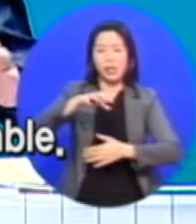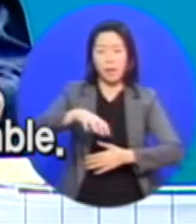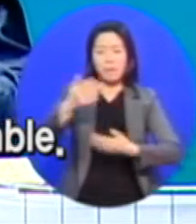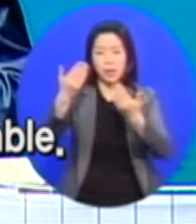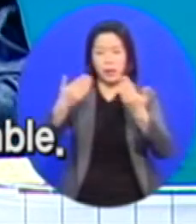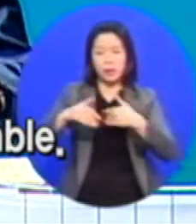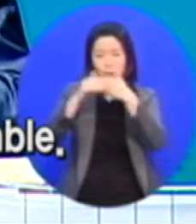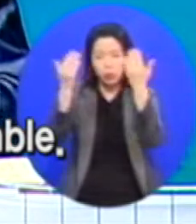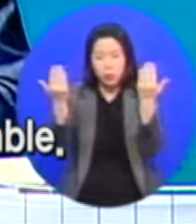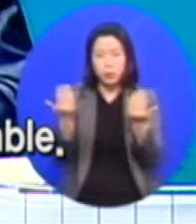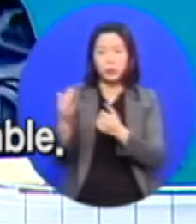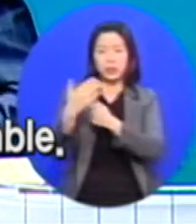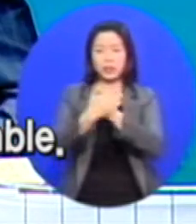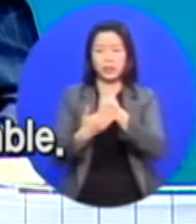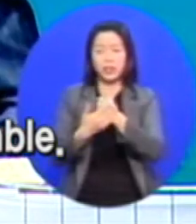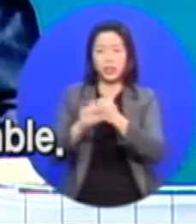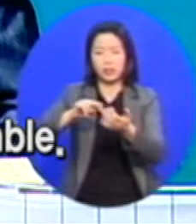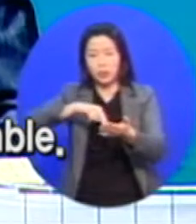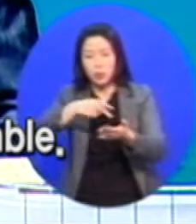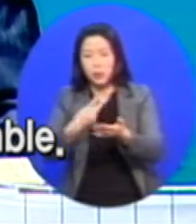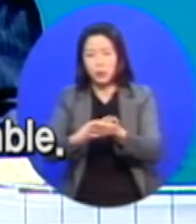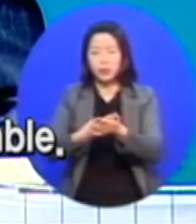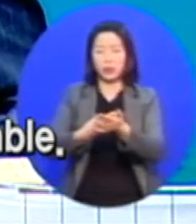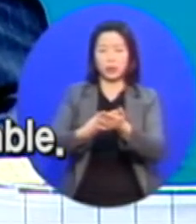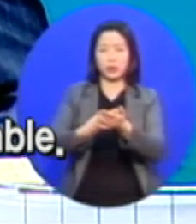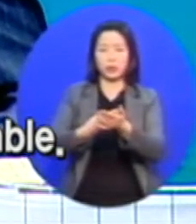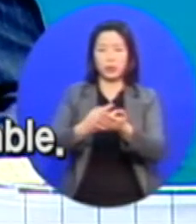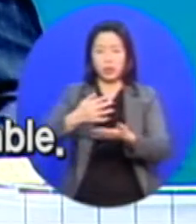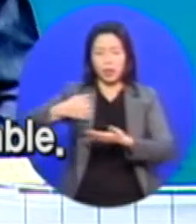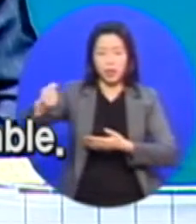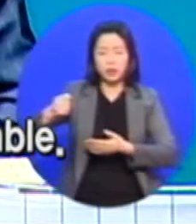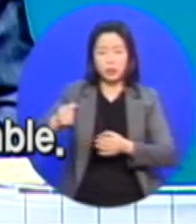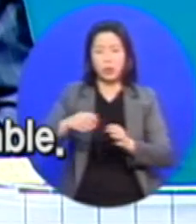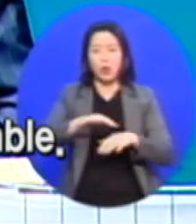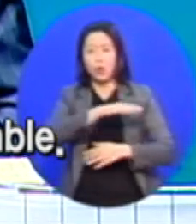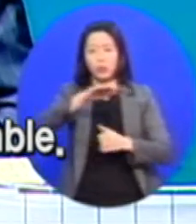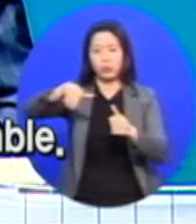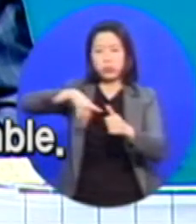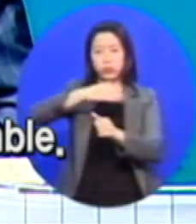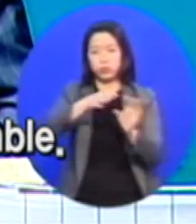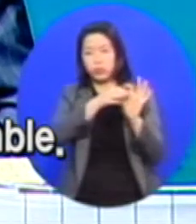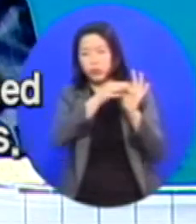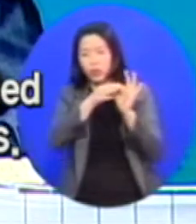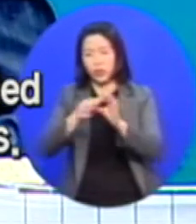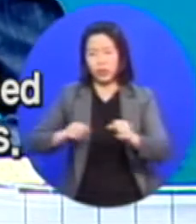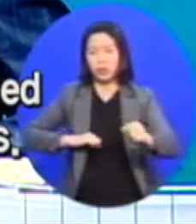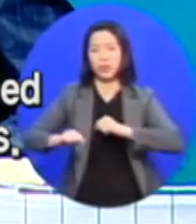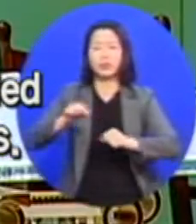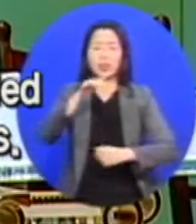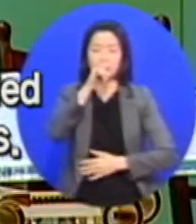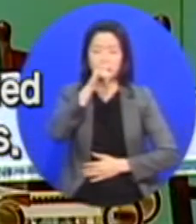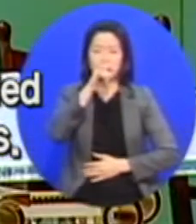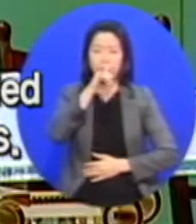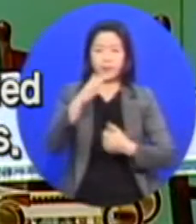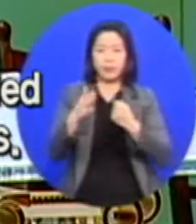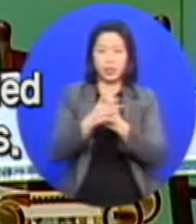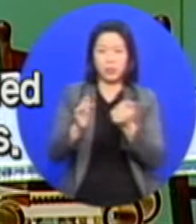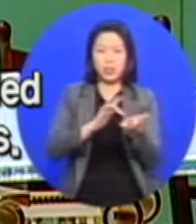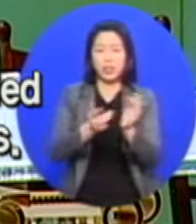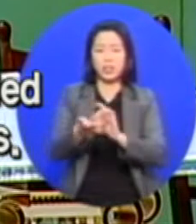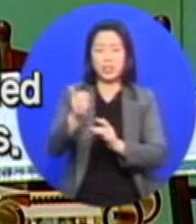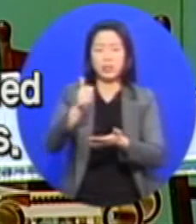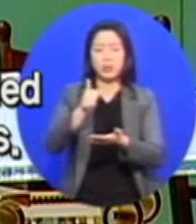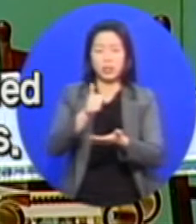다 잃어버리고 넘어 지도록 우리 주변에서 개인 속 역사하고 있다는 겁니다 그래서 예수님께서 제자들을